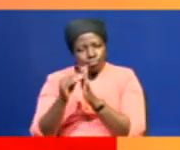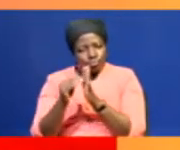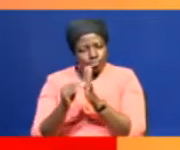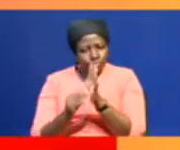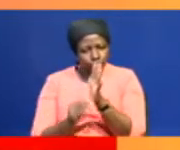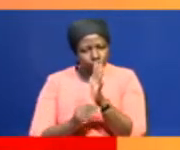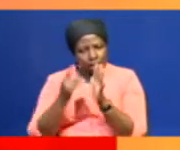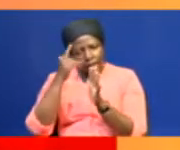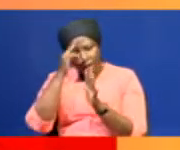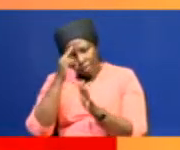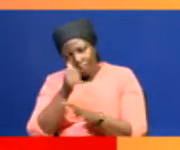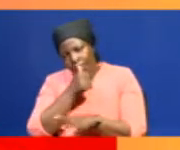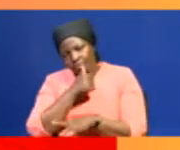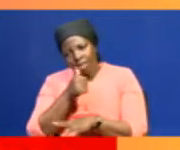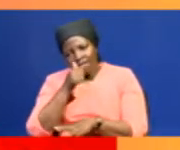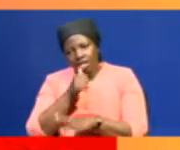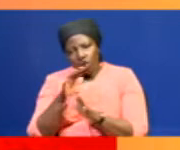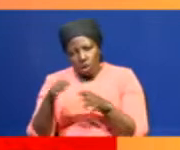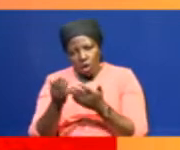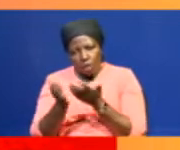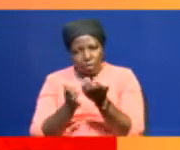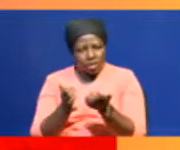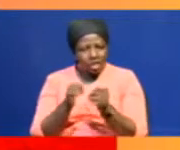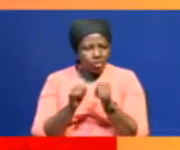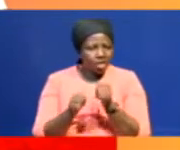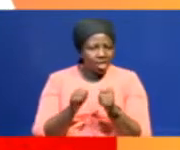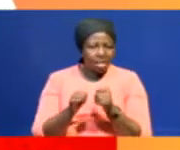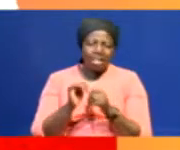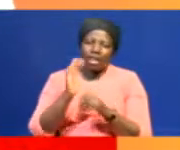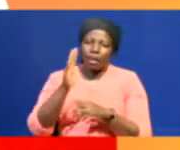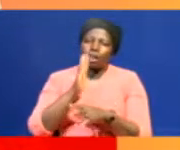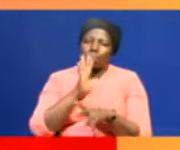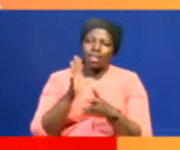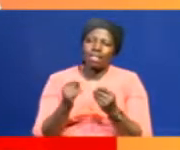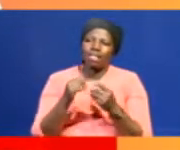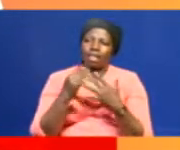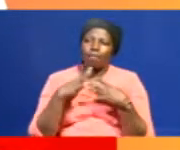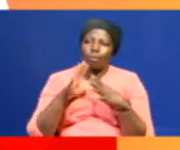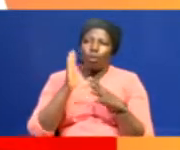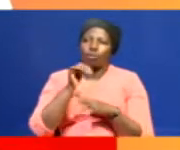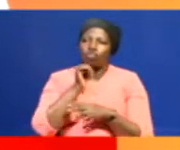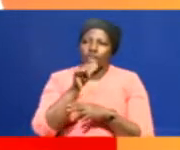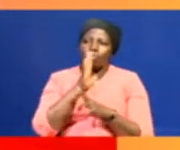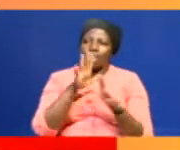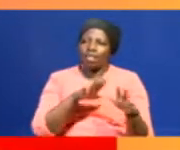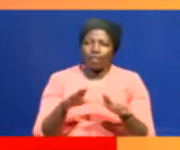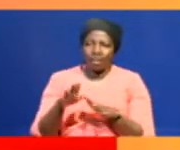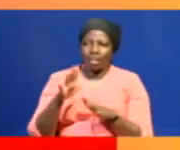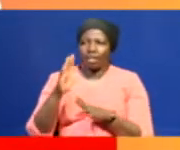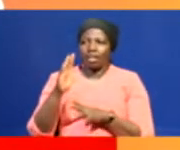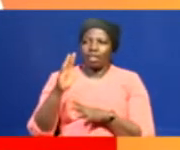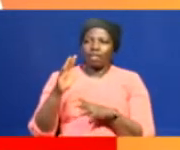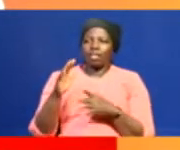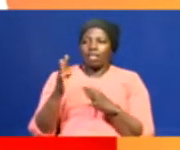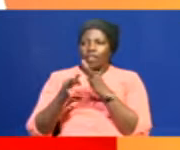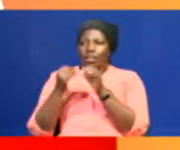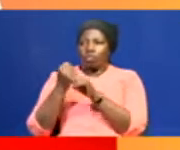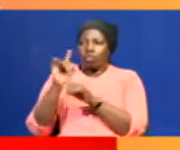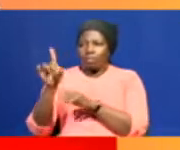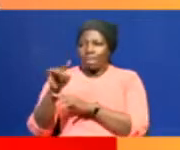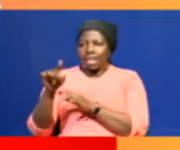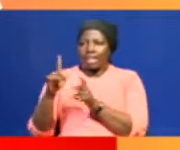ya private ama ni ya biashara pikipiki ya bodaboda, ingekuwa rahisi, hata watu hawangekuwa nasumbukana. Na ingekuwa inafanya makosa una key in one